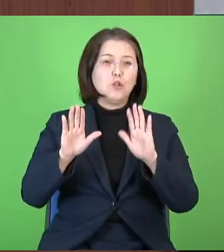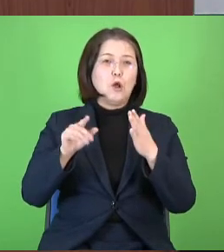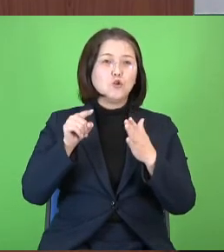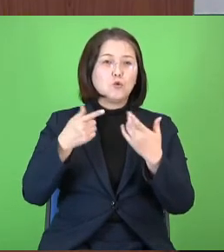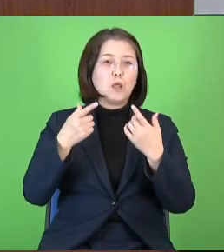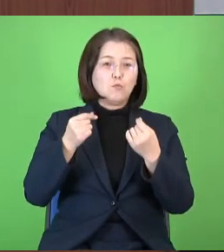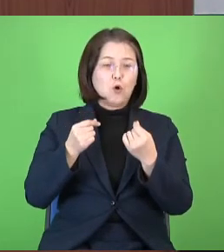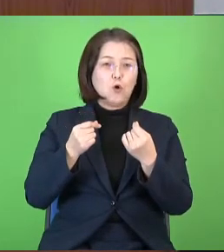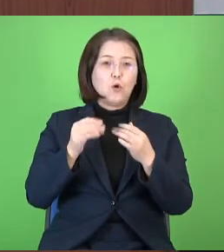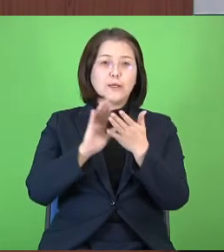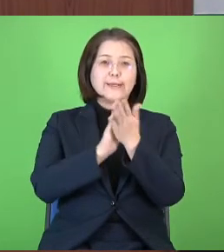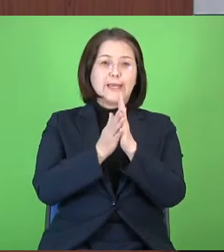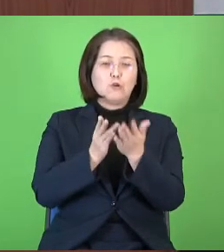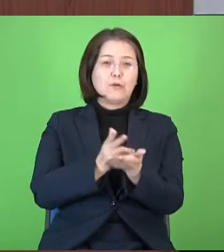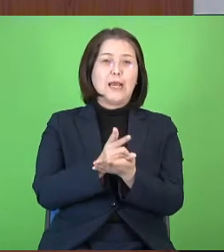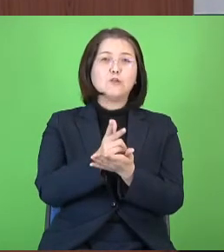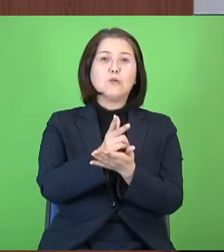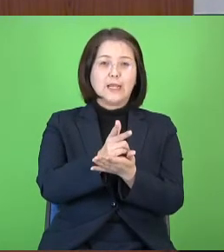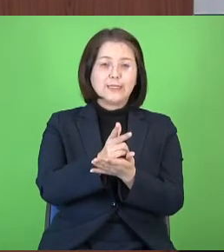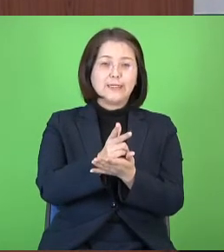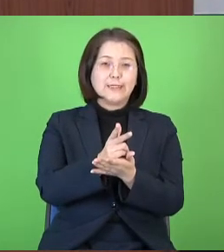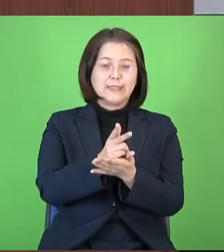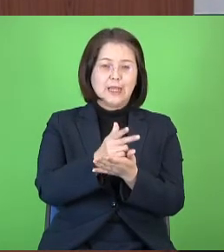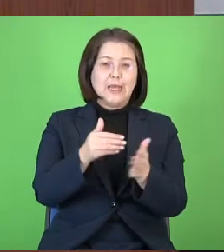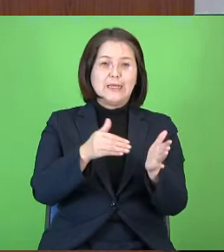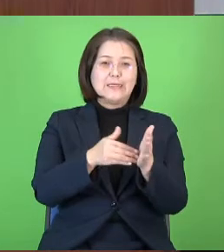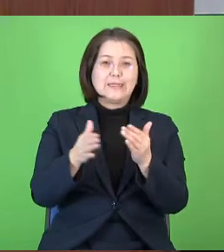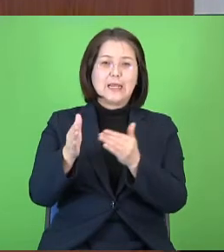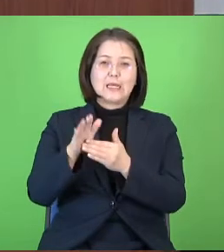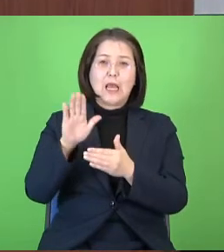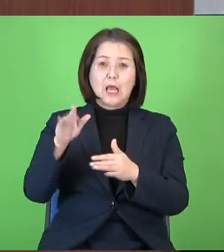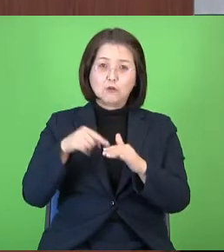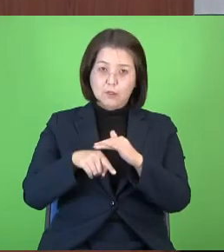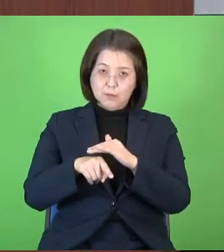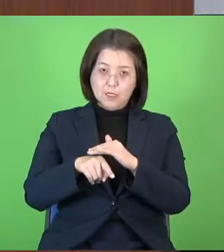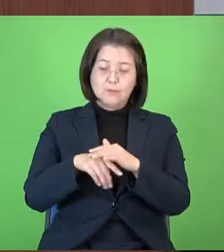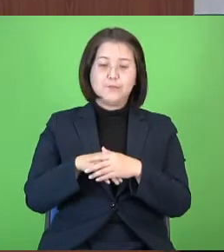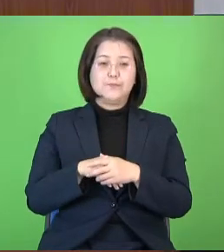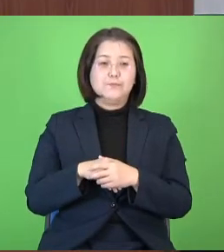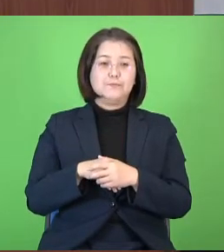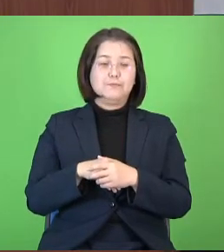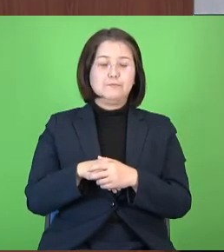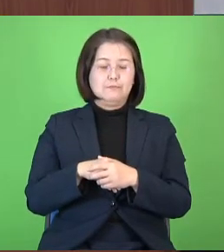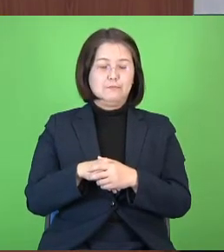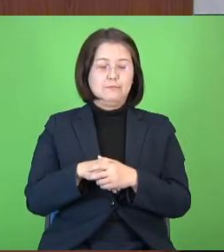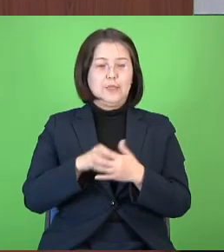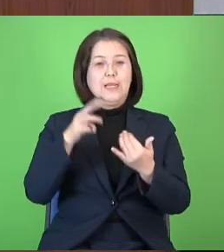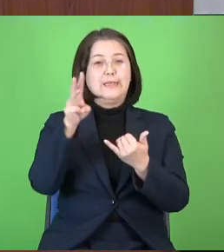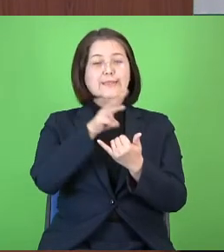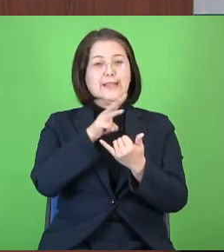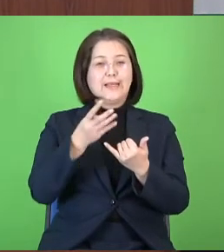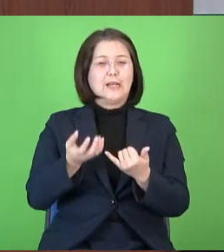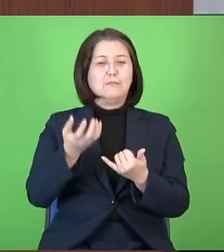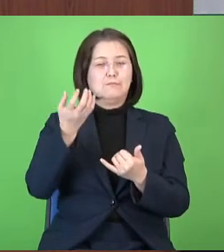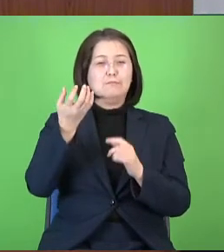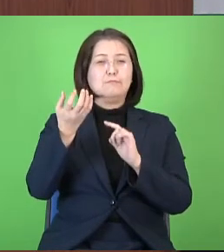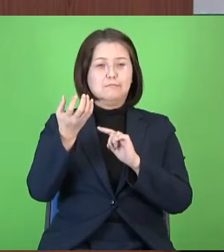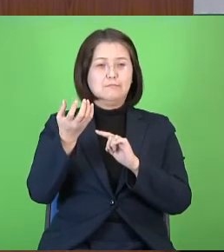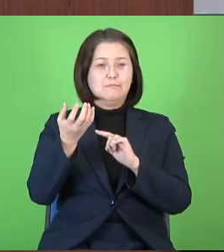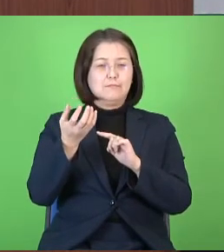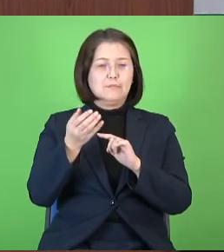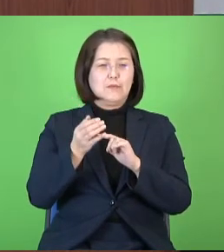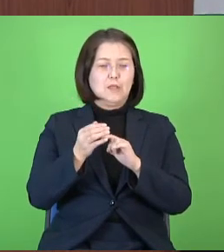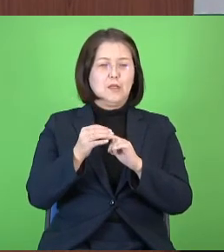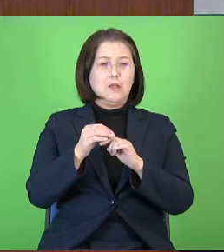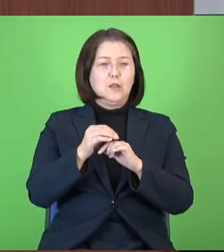そのえっ c 不明の遺体が発見された場合には氏名も公表されていると思うんですけれどもそこもこの県のこのガイドライン